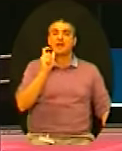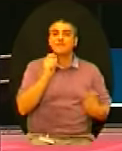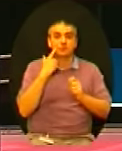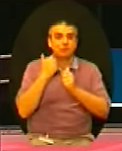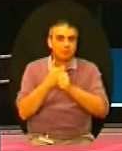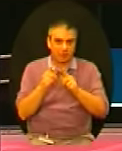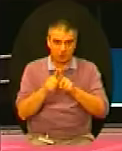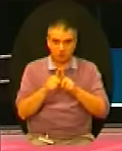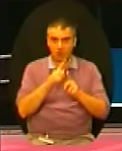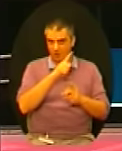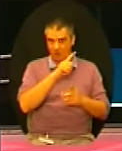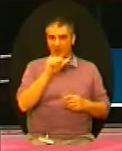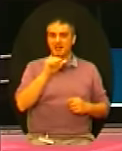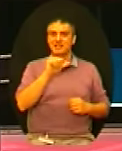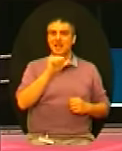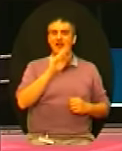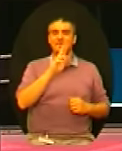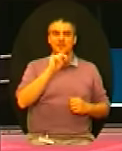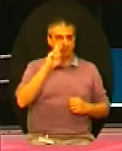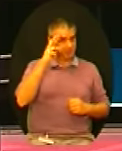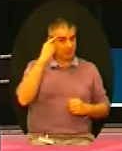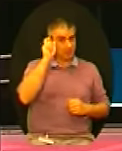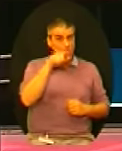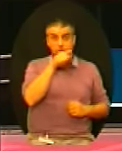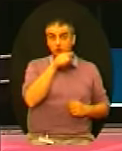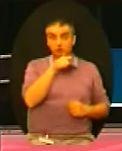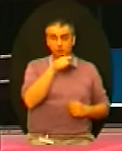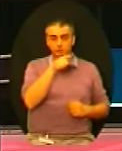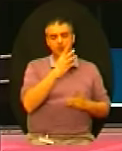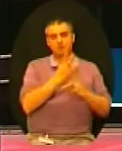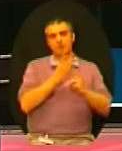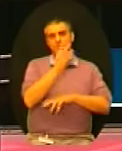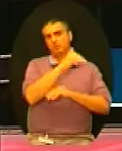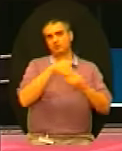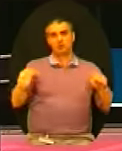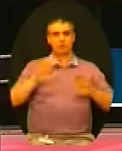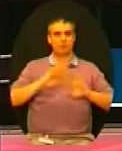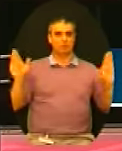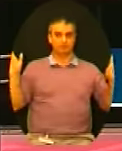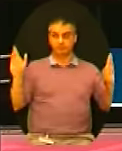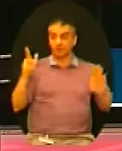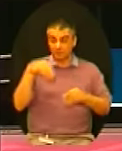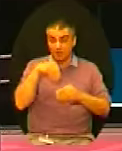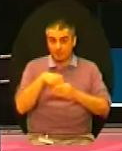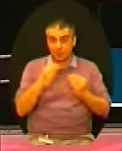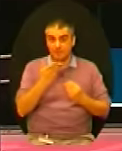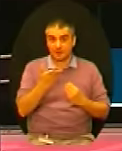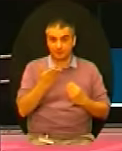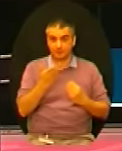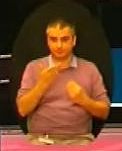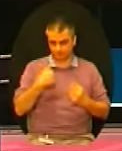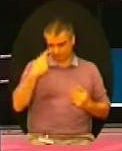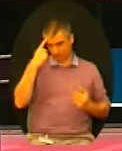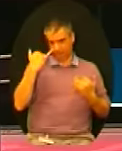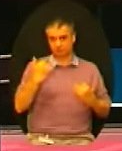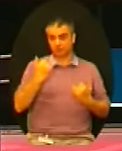שעקבו אחריו, כמו אריה אבנרי, ידעו שהאיש הזה עבר את הגבול, חצה את הגבול. וחלק מהדברים, אנחנו